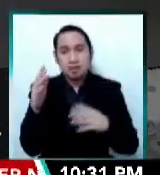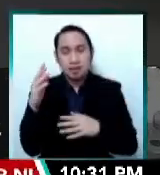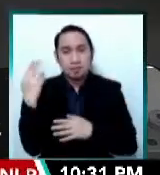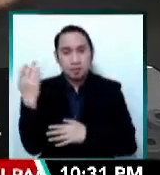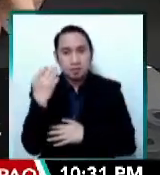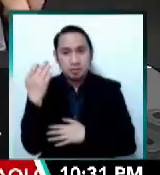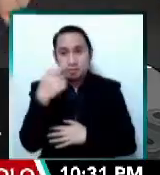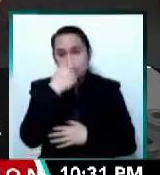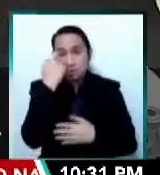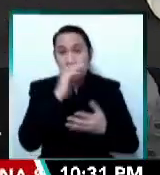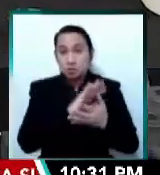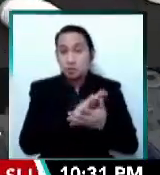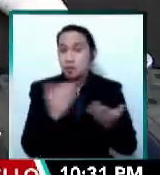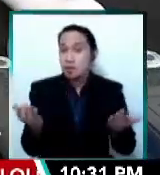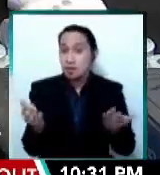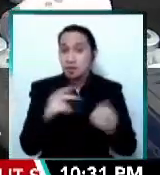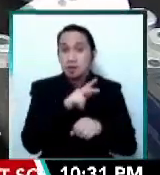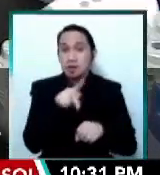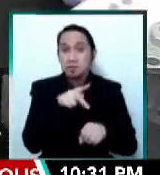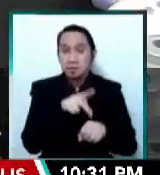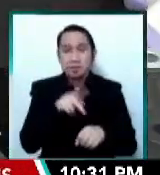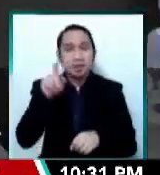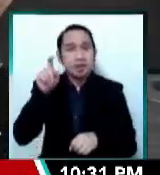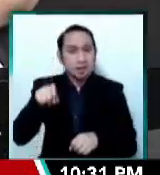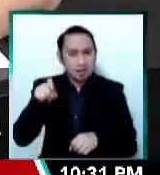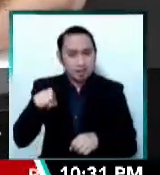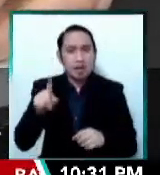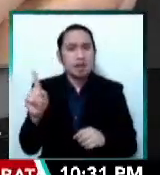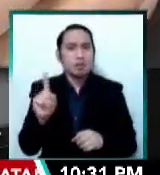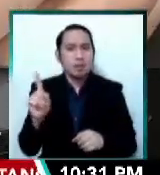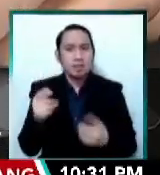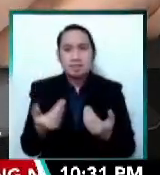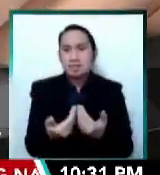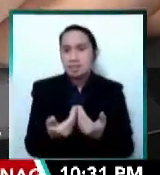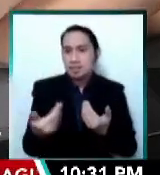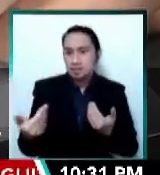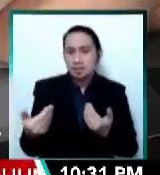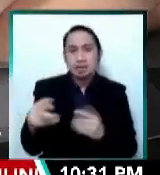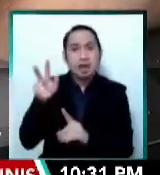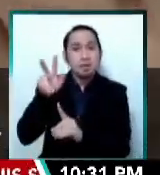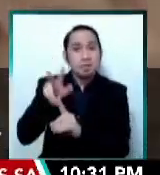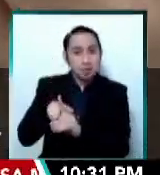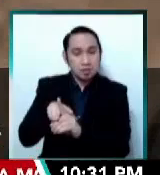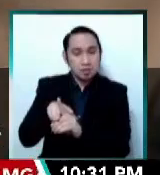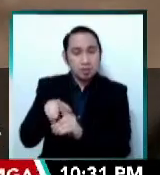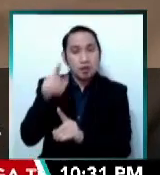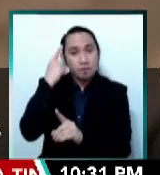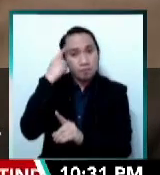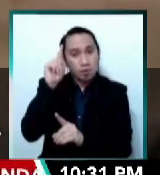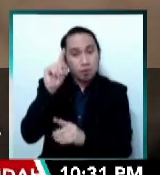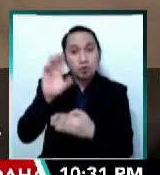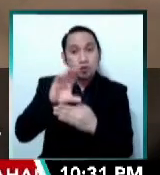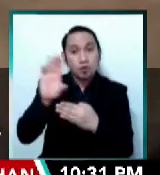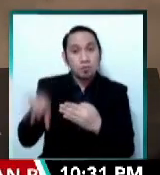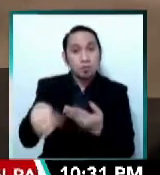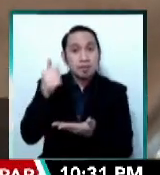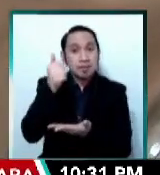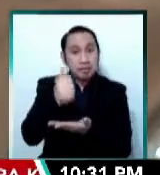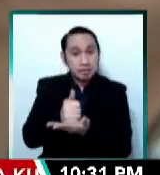Sa Pilipinas naman, kakailanganin din nila ng hiwalay na aplikasyon para sa full approval ng ating